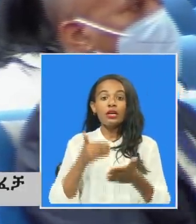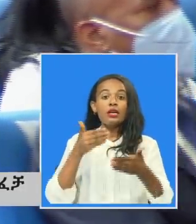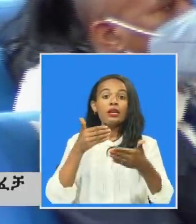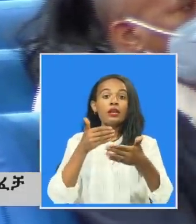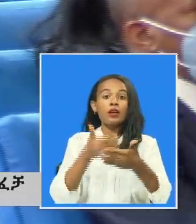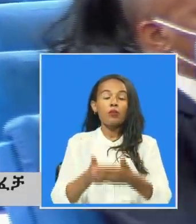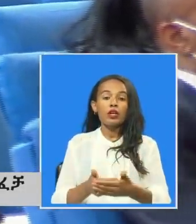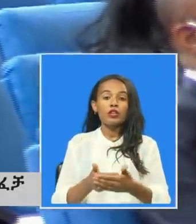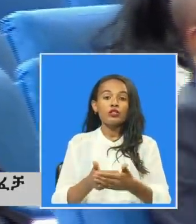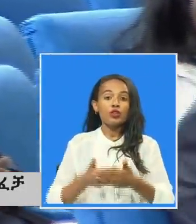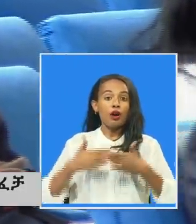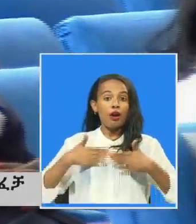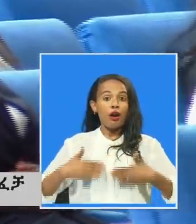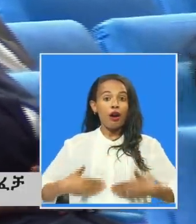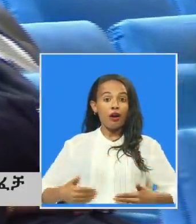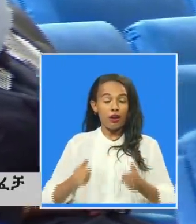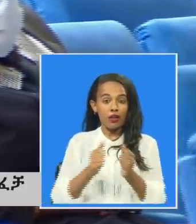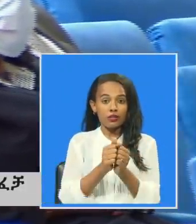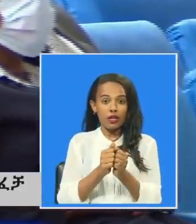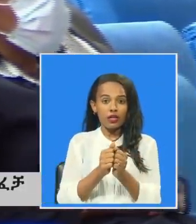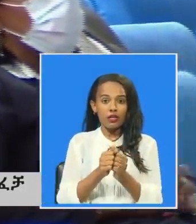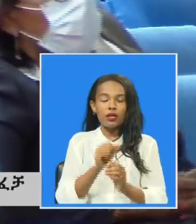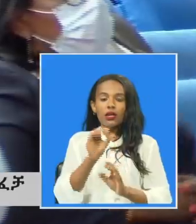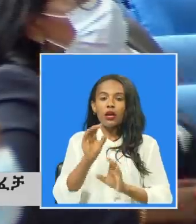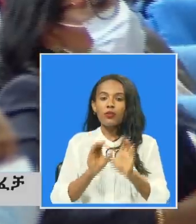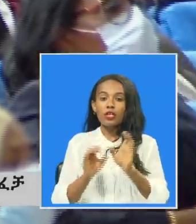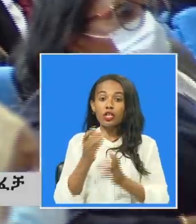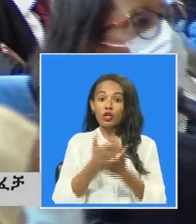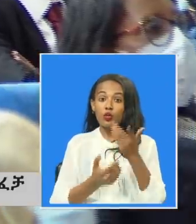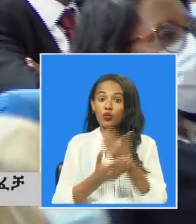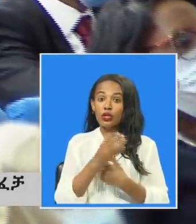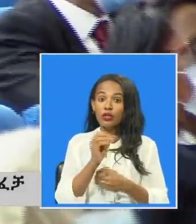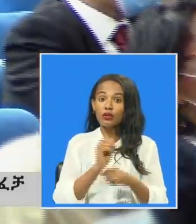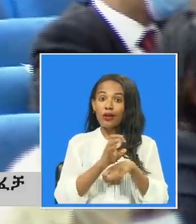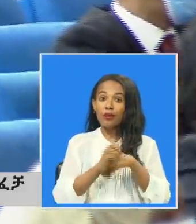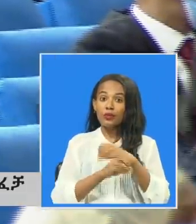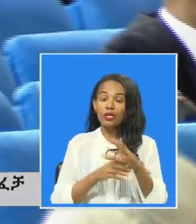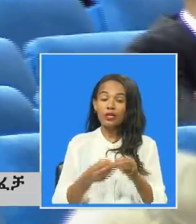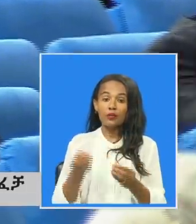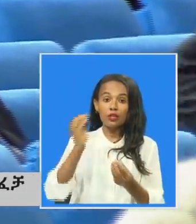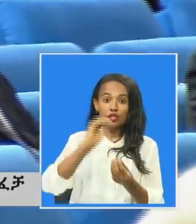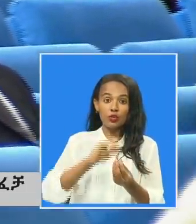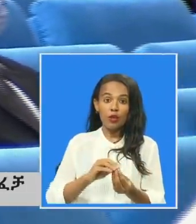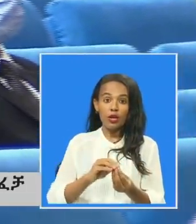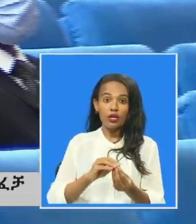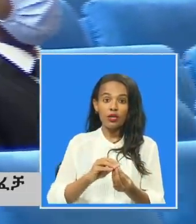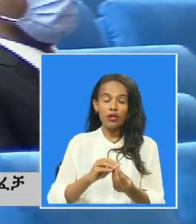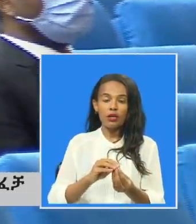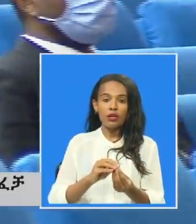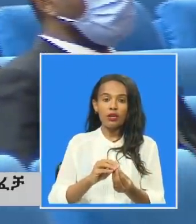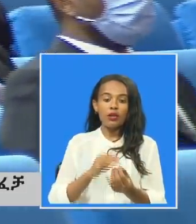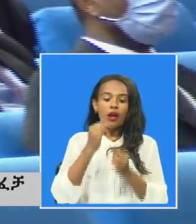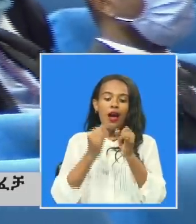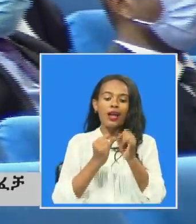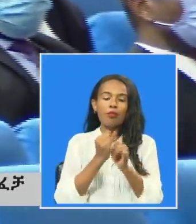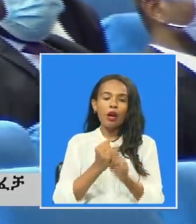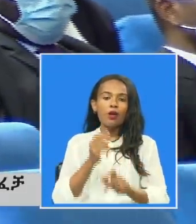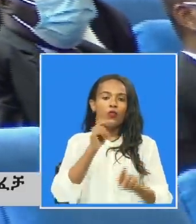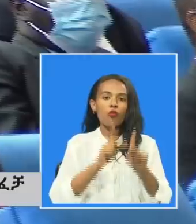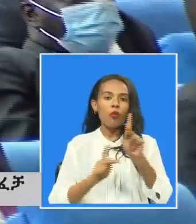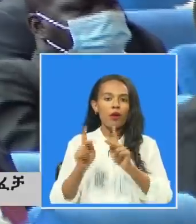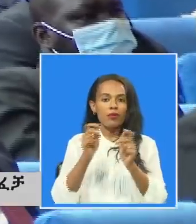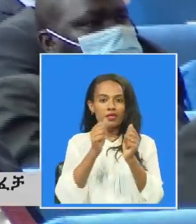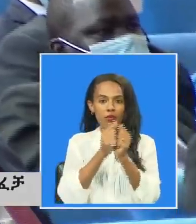ከባለድርሻ አካላት ጋር ከሚደረገው ውይይትና ምክክር በተጨማሪም ከዓለም አቀፉ ማህበረሰብ